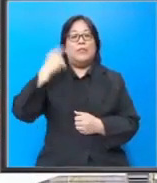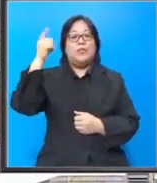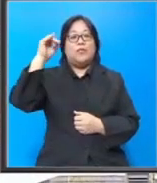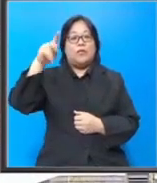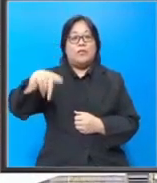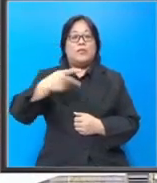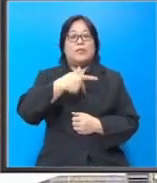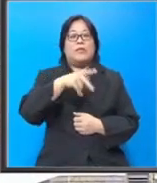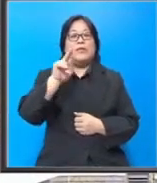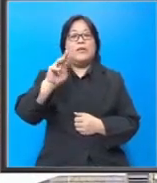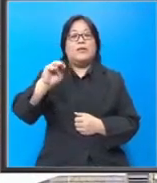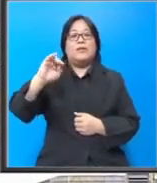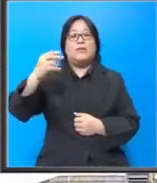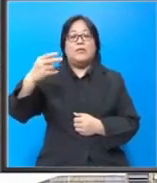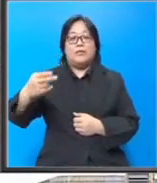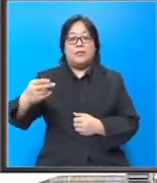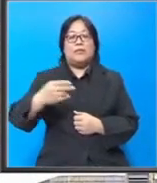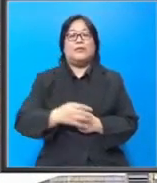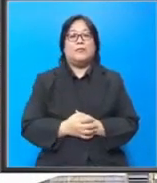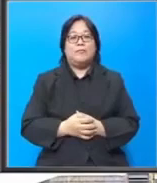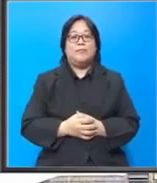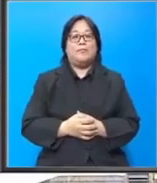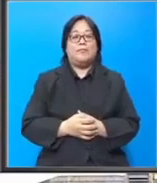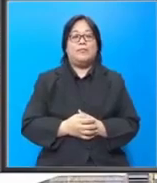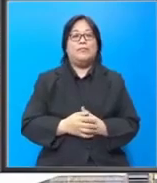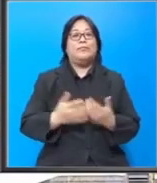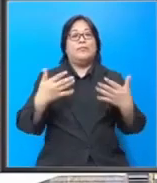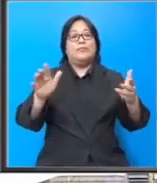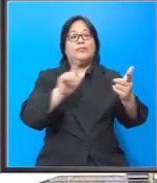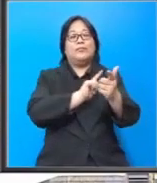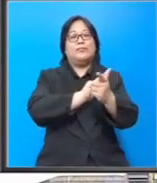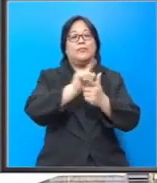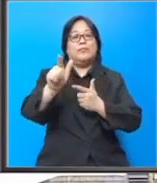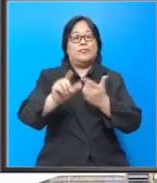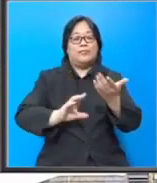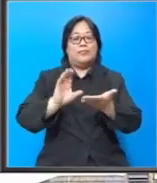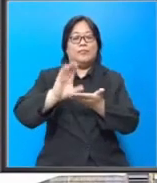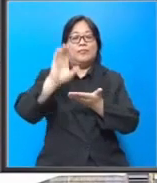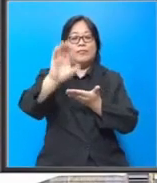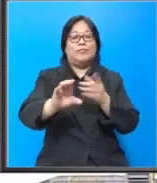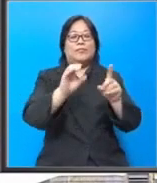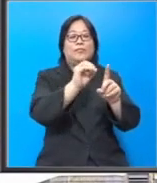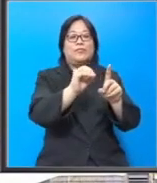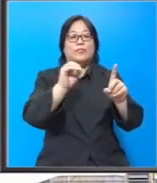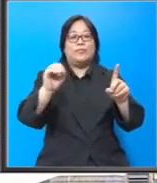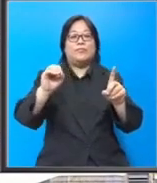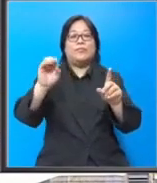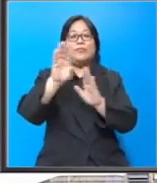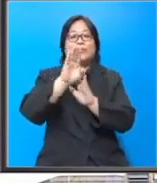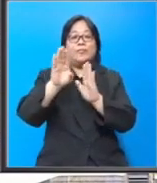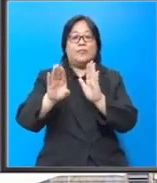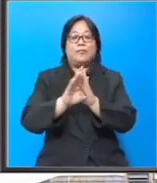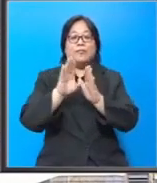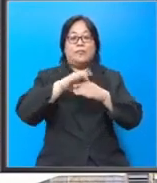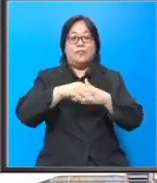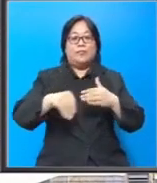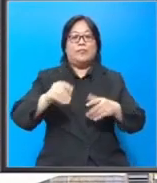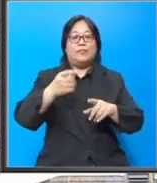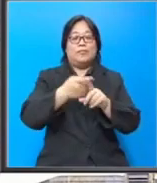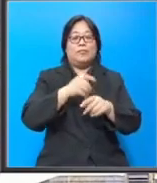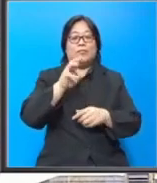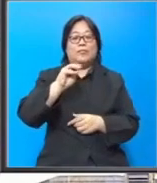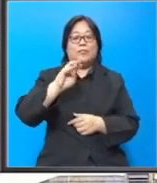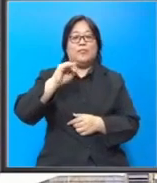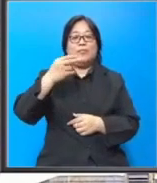kemudian kesehatan Indonesia telah meluluskan petugas banyak satu pilihan oleh kementerian keuangan